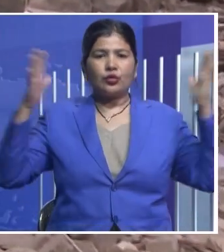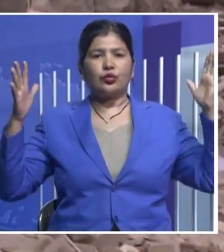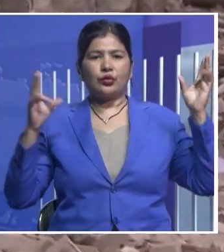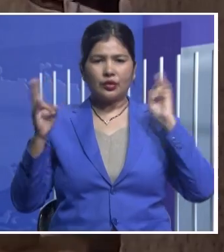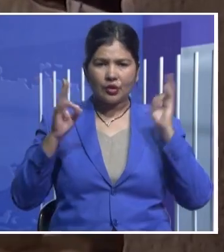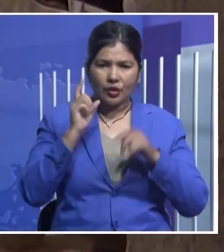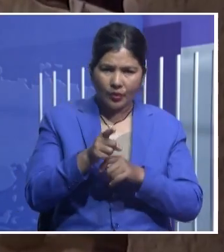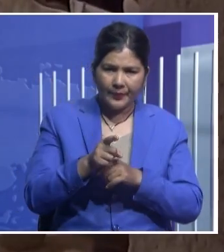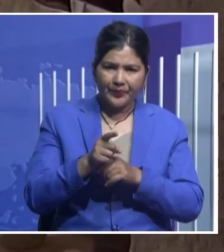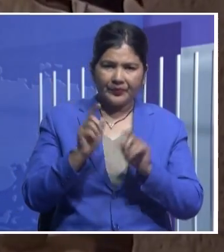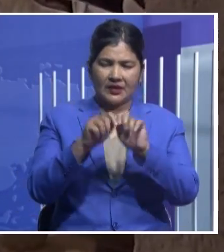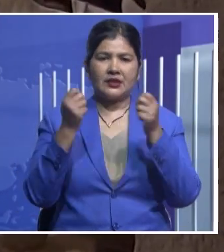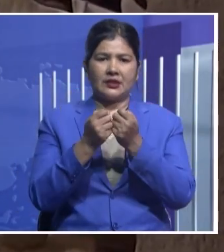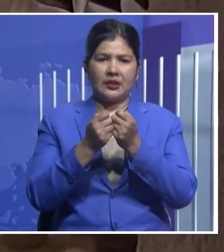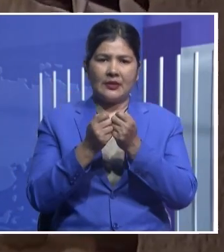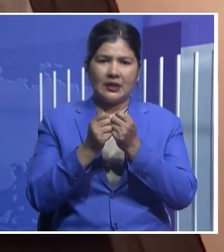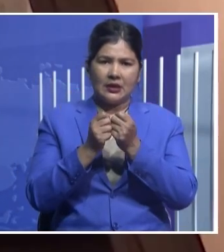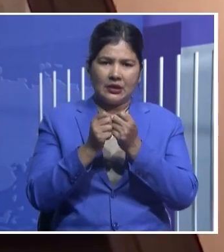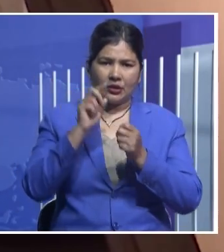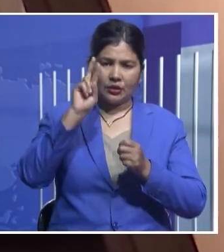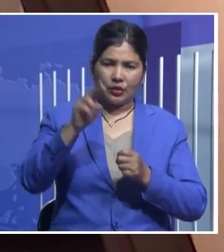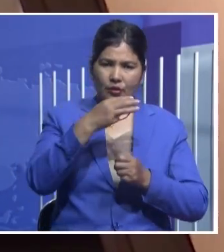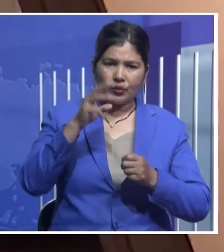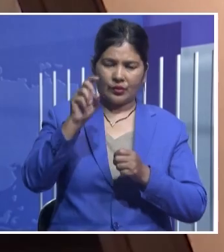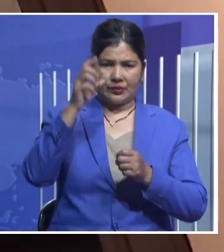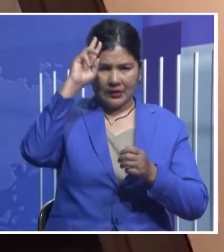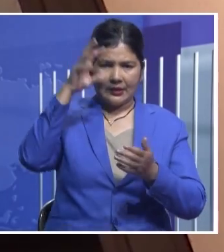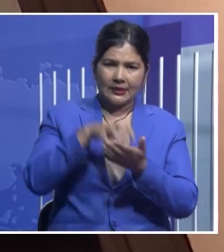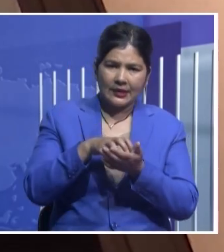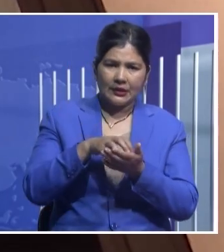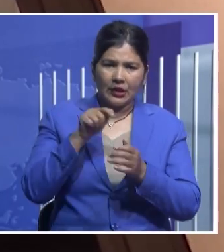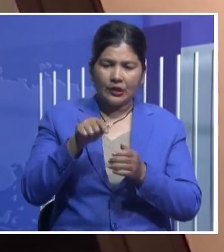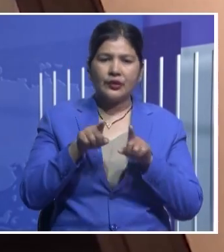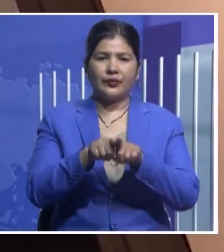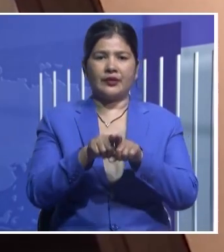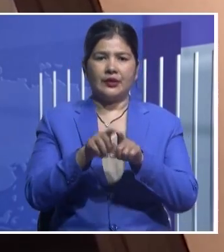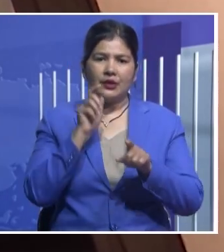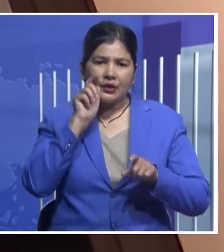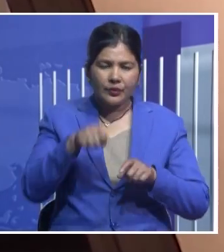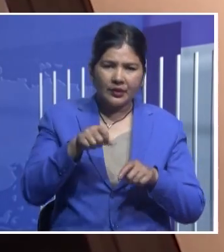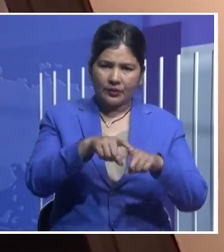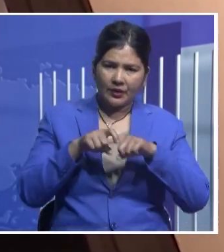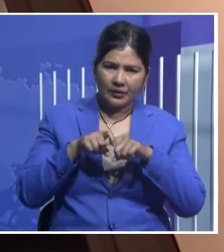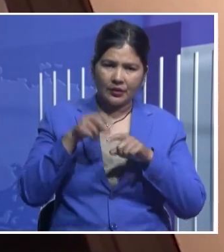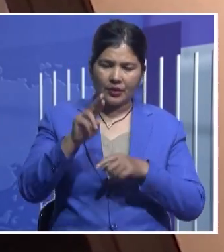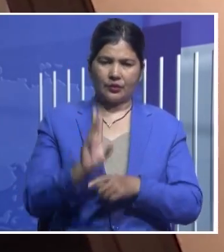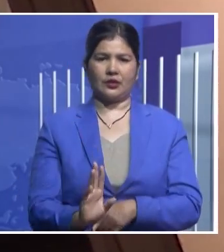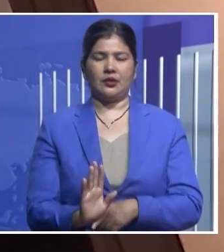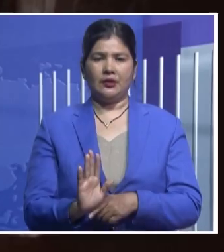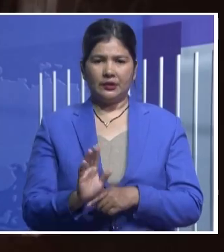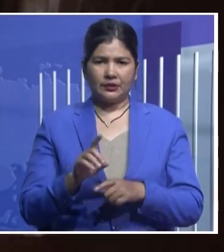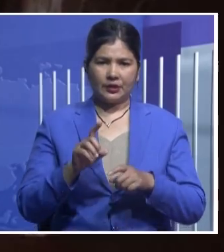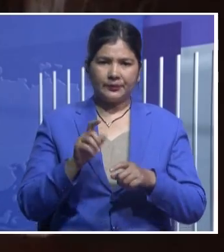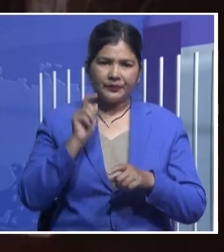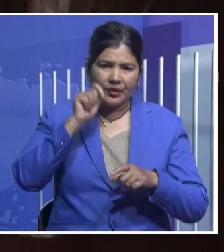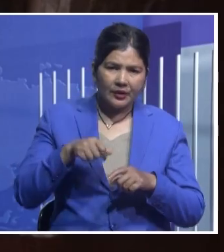केही क्षेत्रमा रुसको कब्जा छ तर राजधानी कियेभमा भने अझै पनि युक्रेनको नियन्त्रण रहेको छ। रुसले युक्रेनमाथि